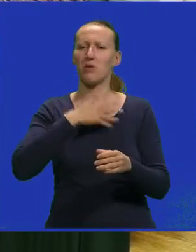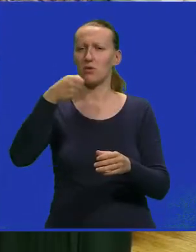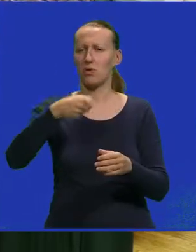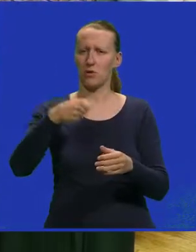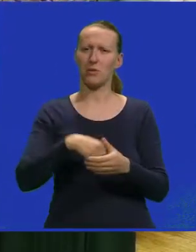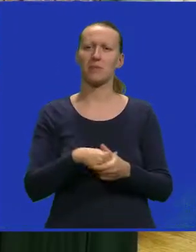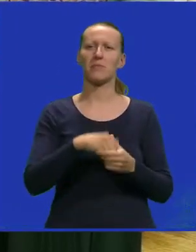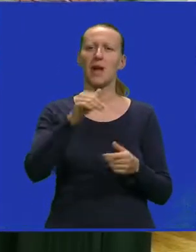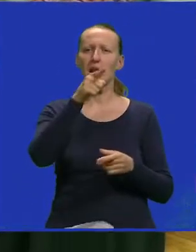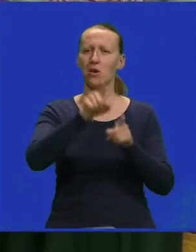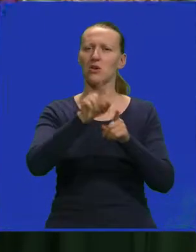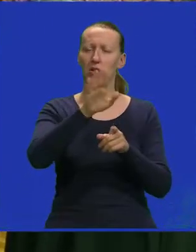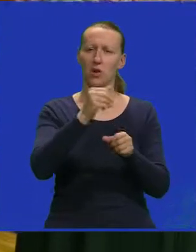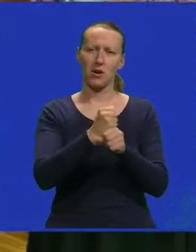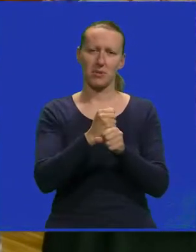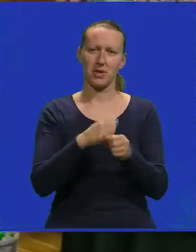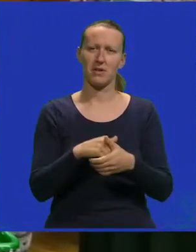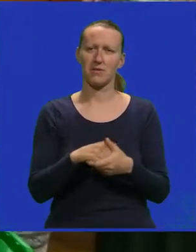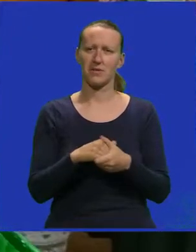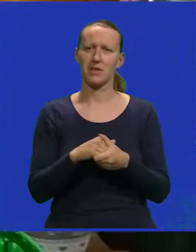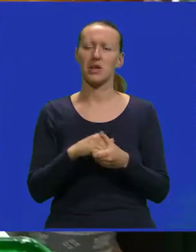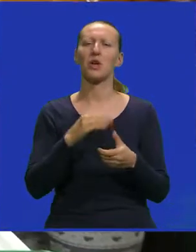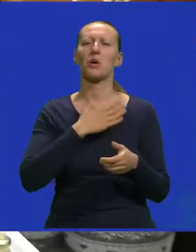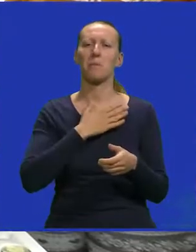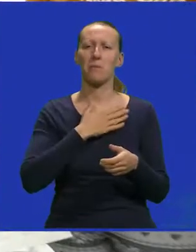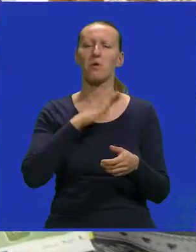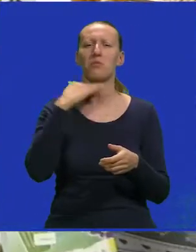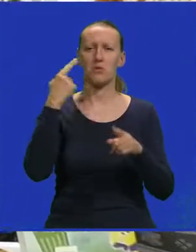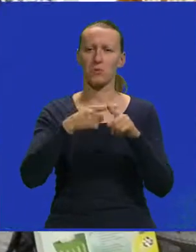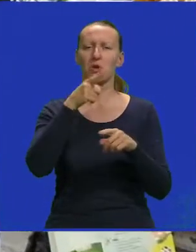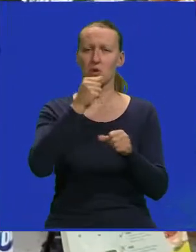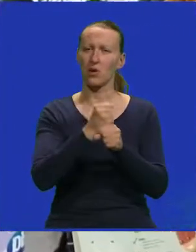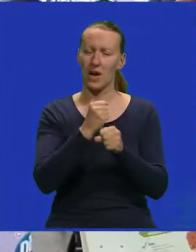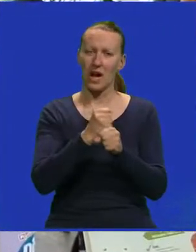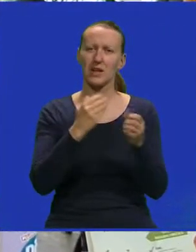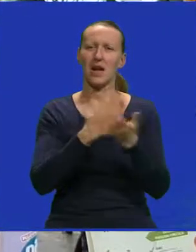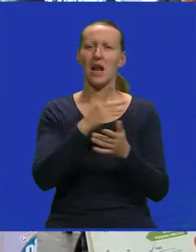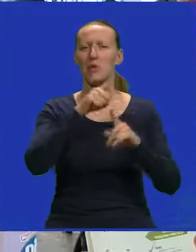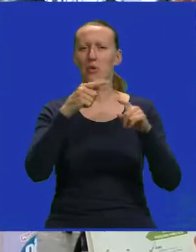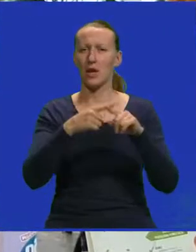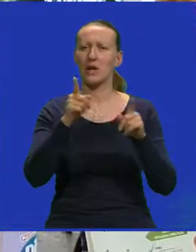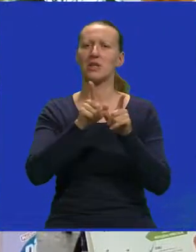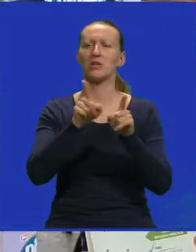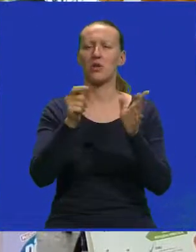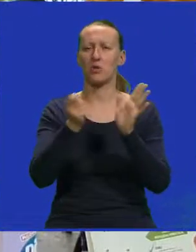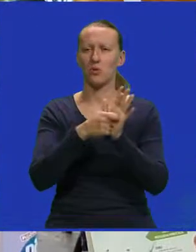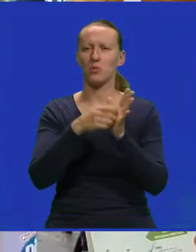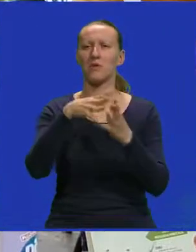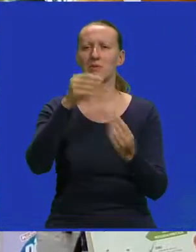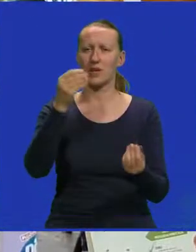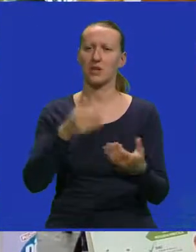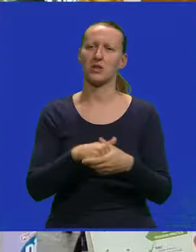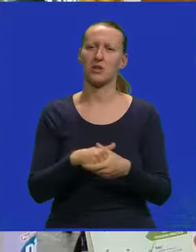Da. Da li ti to tako delaš? Moji često to rade, ali ponekad isto kupimo